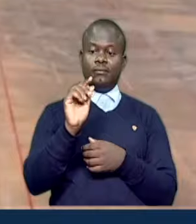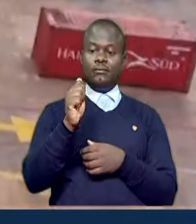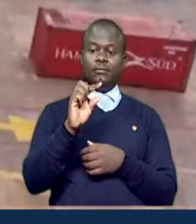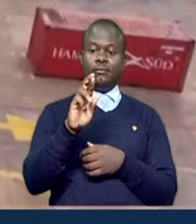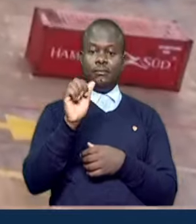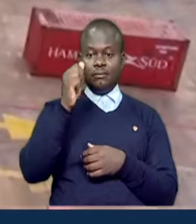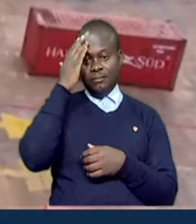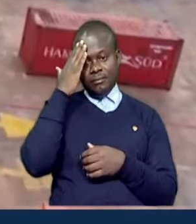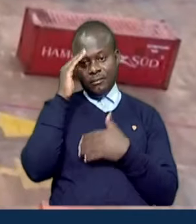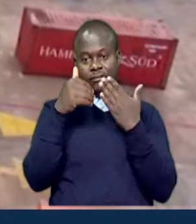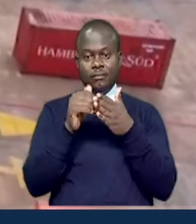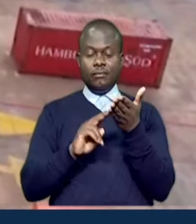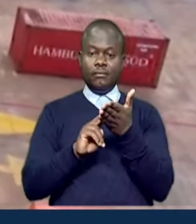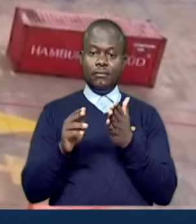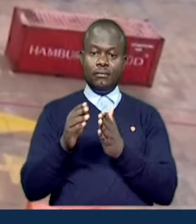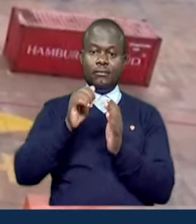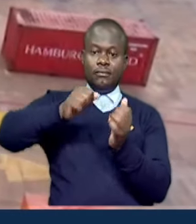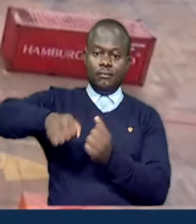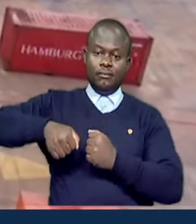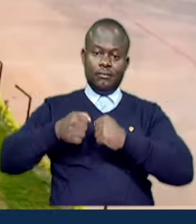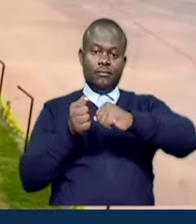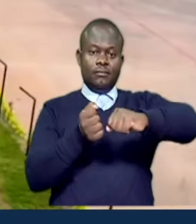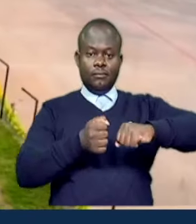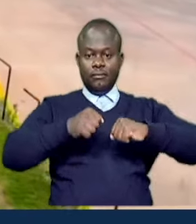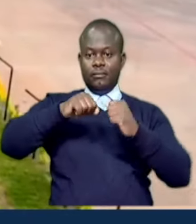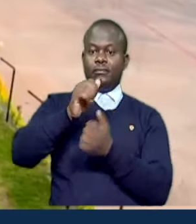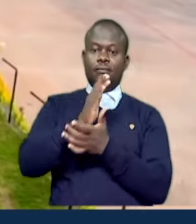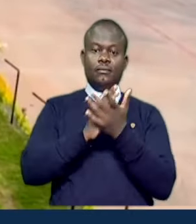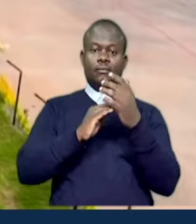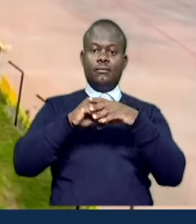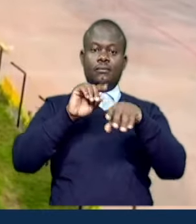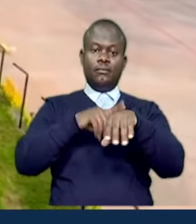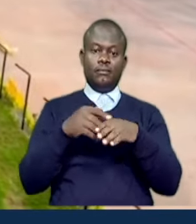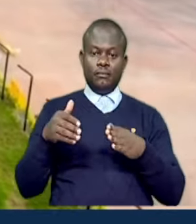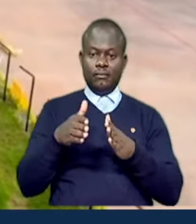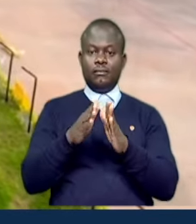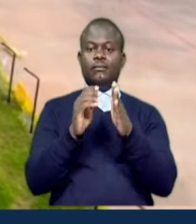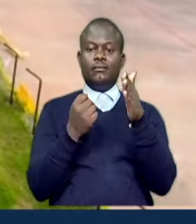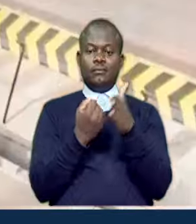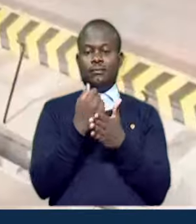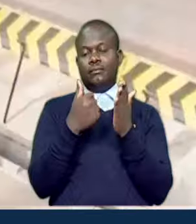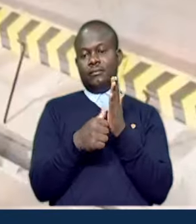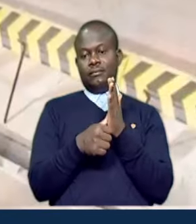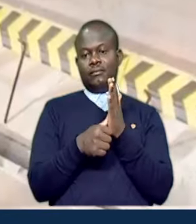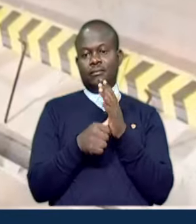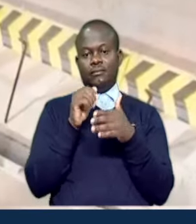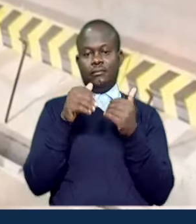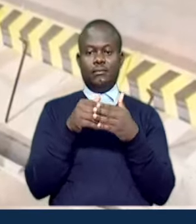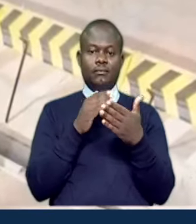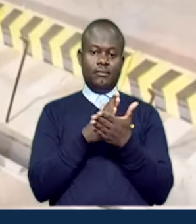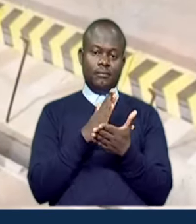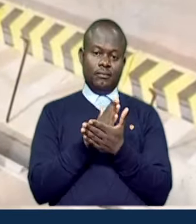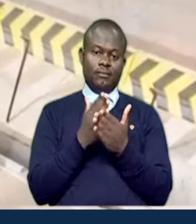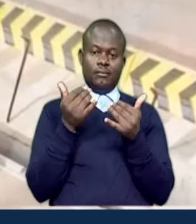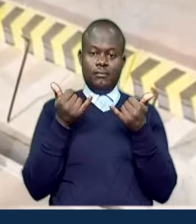abantu benshi bakoresha ubwato bw'imbaho rimwe na rimwe ni risque inzira zashyira ubuzima bwabo mu kaga mu byukuri